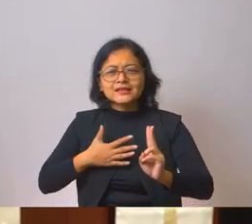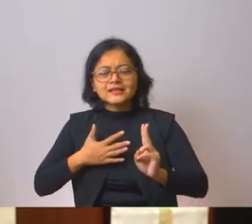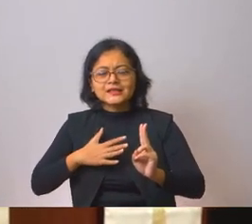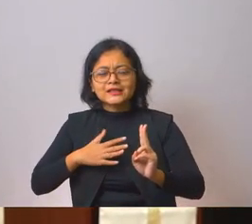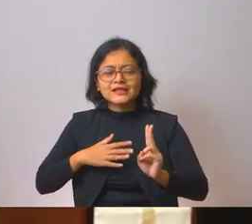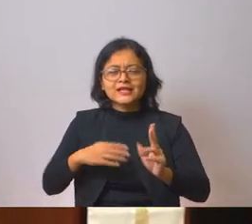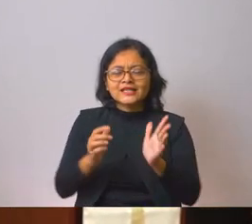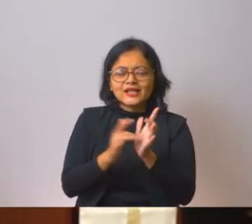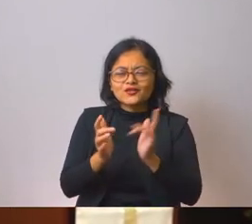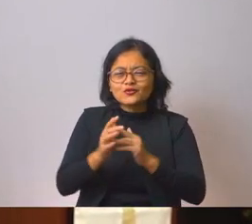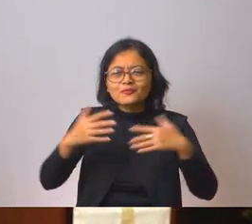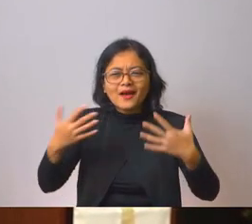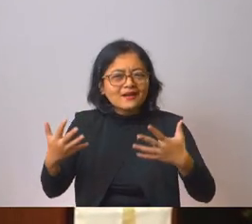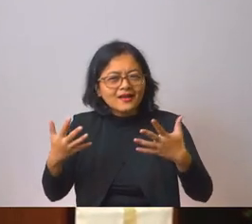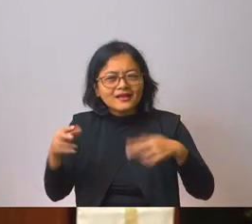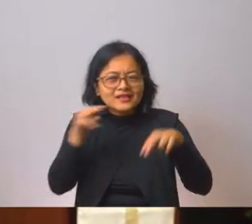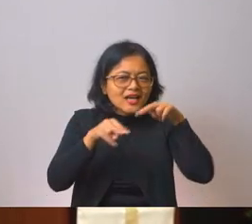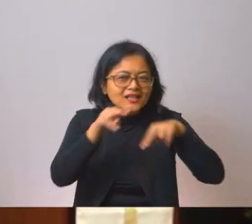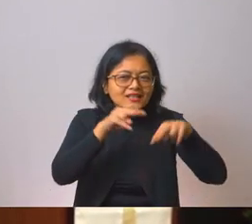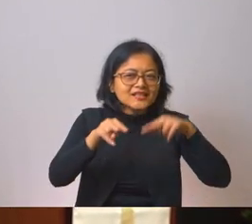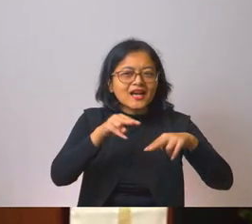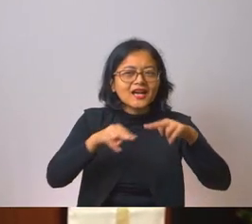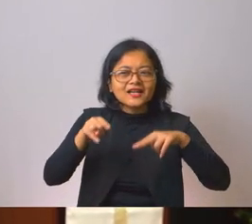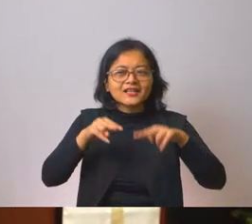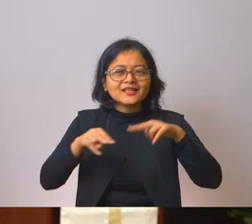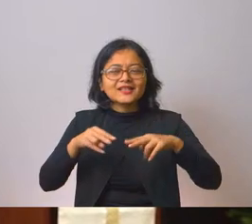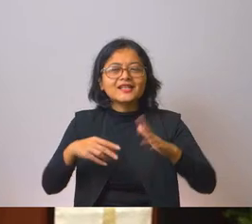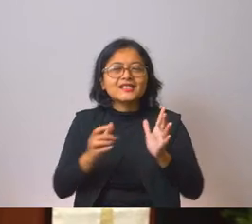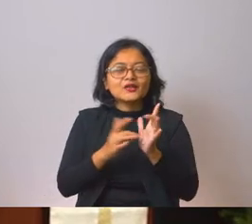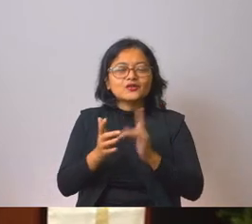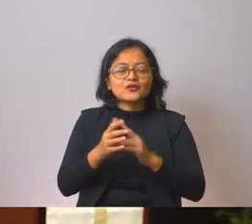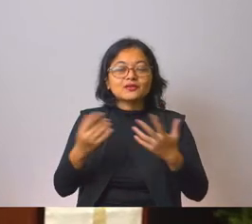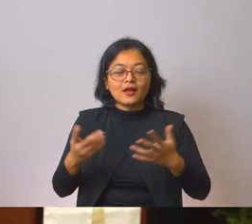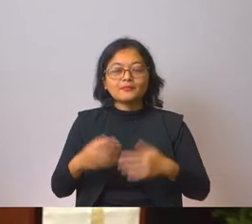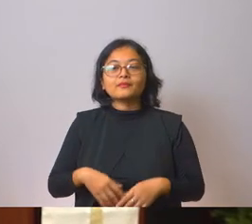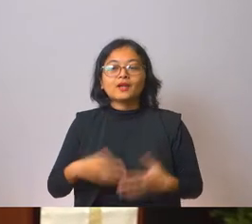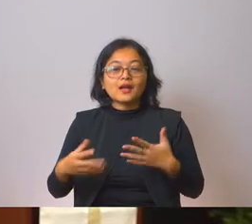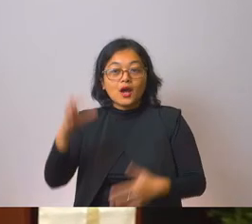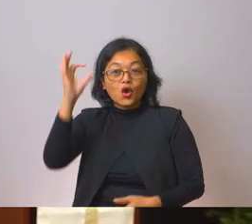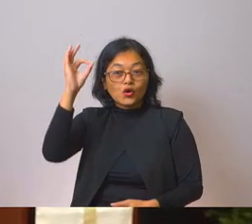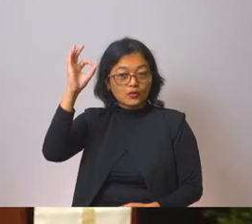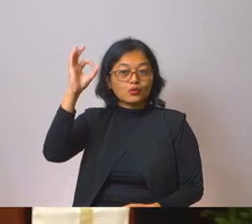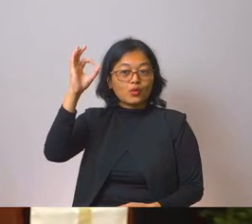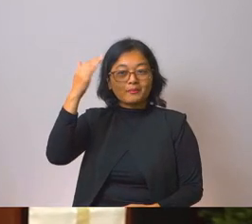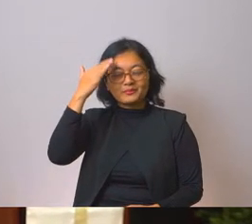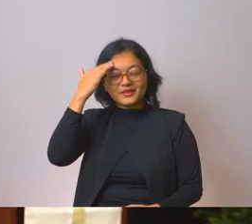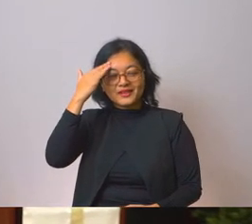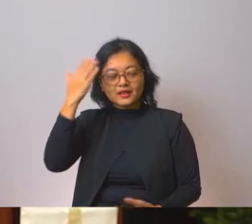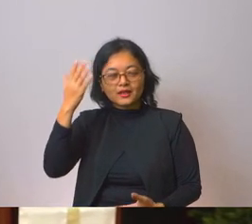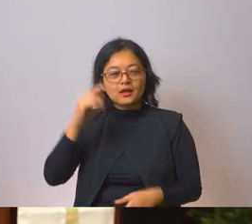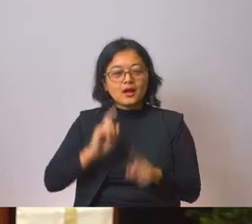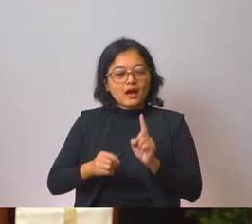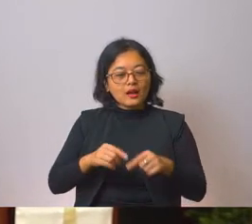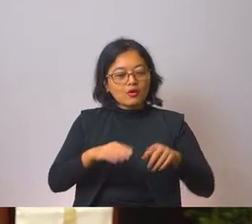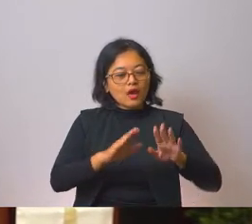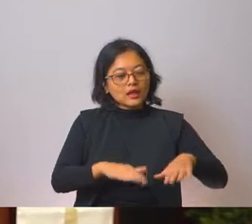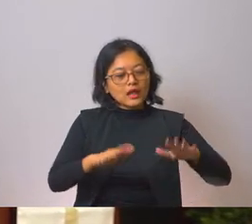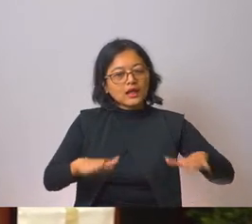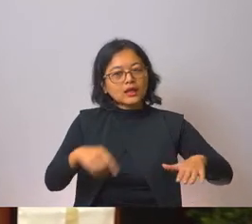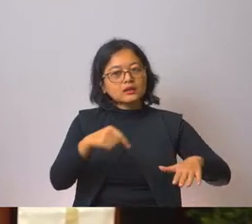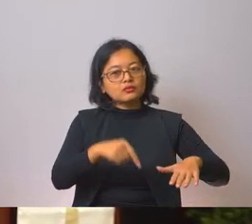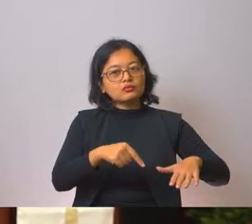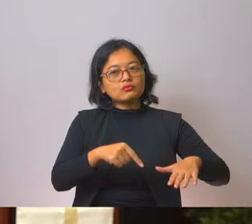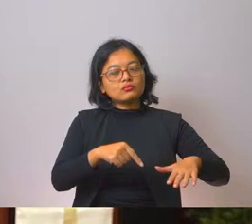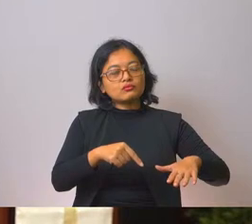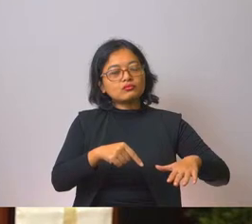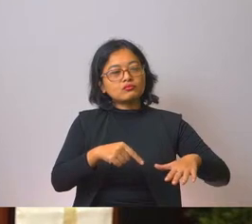separuh manusia, belum manusia yang utuh. Nah, hari ini saya mau ngajak kita semua